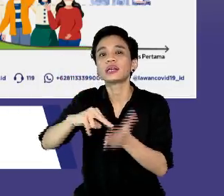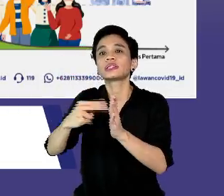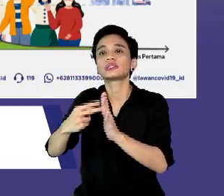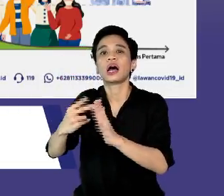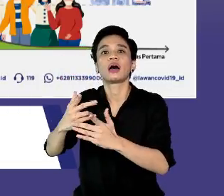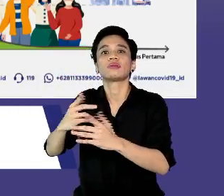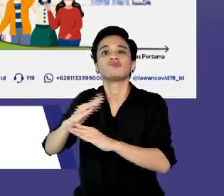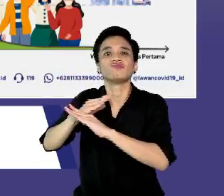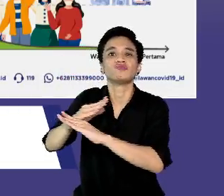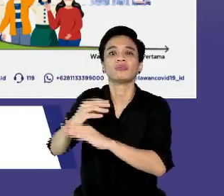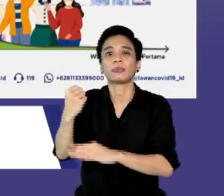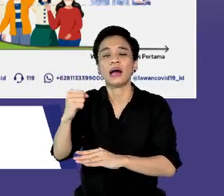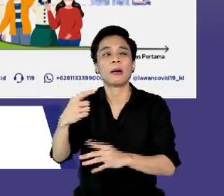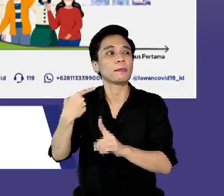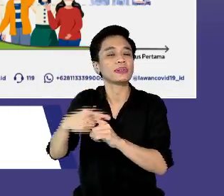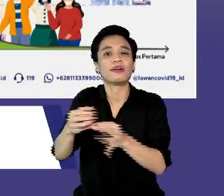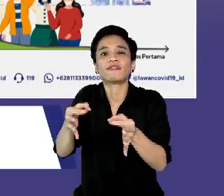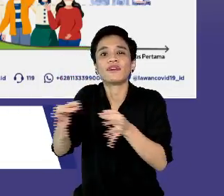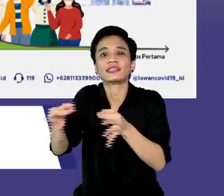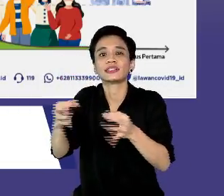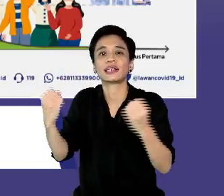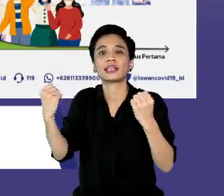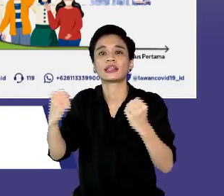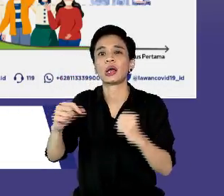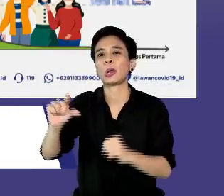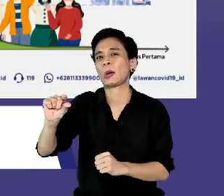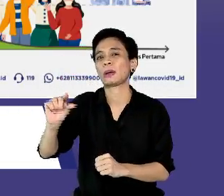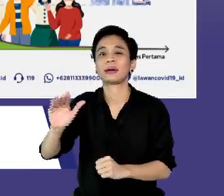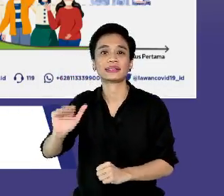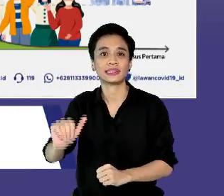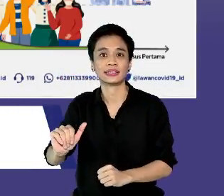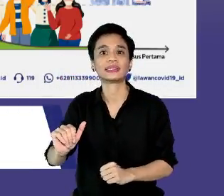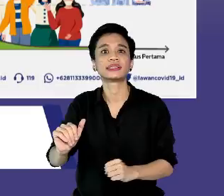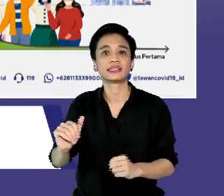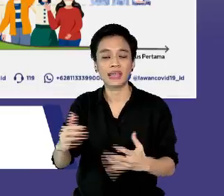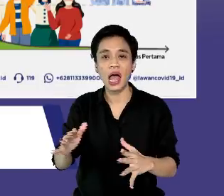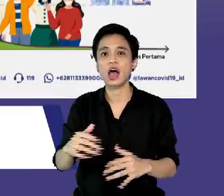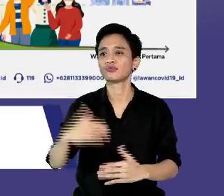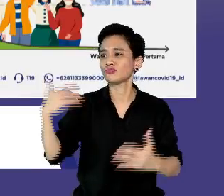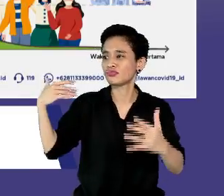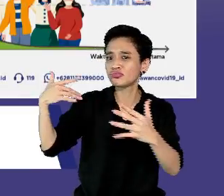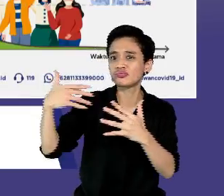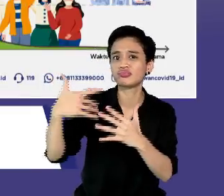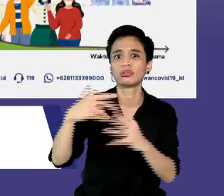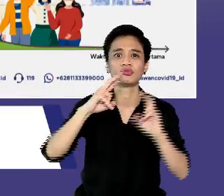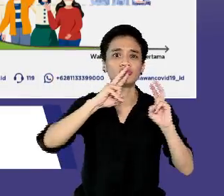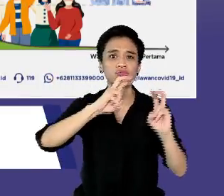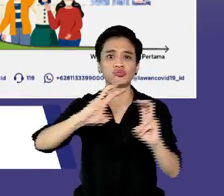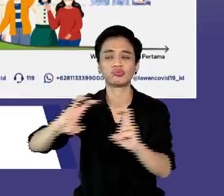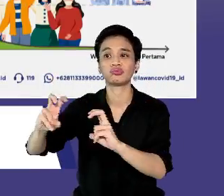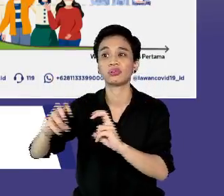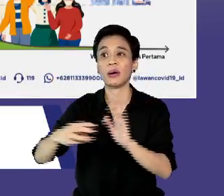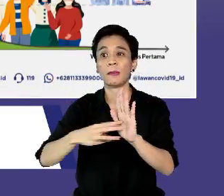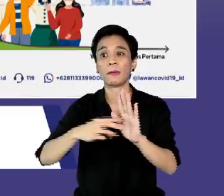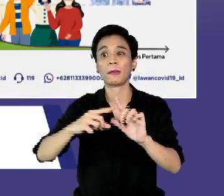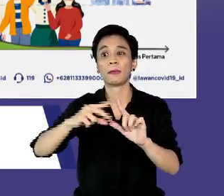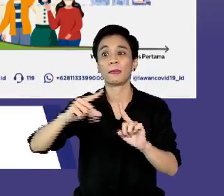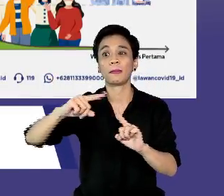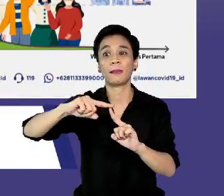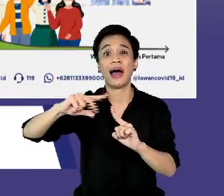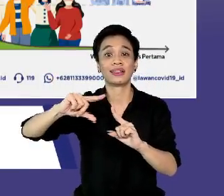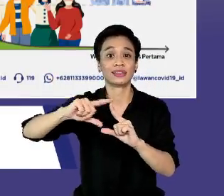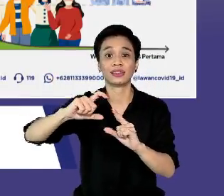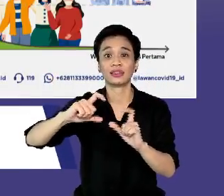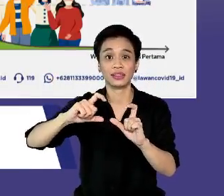menipisnya kapasitas pelayanan kesehatan. Ilustrasi dari hasil studi dari Matrach dan Leung tahun